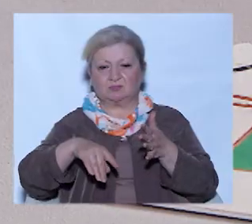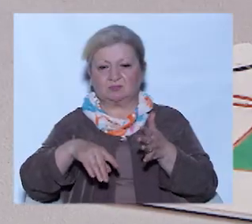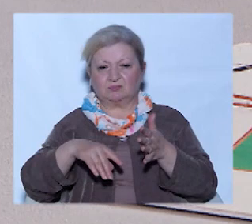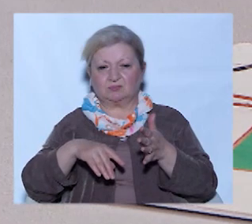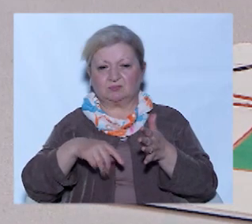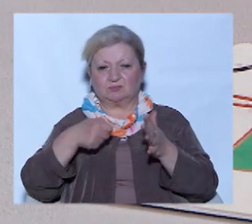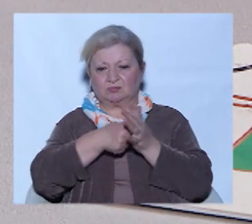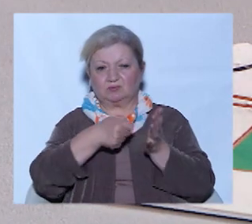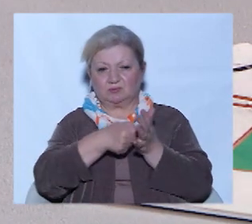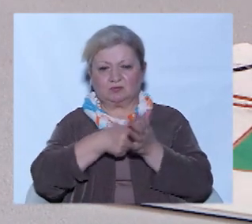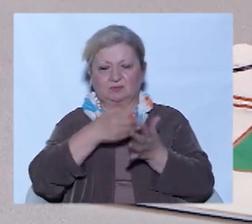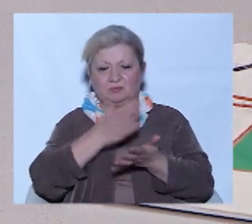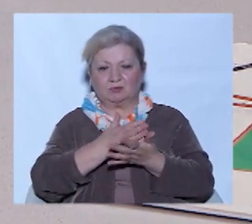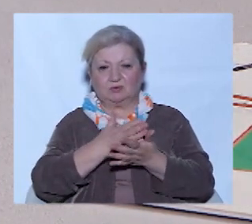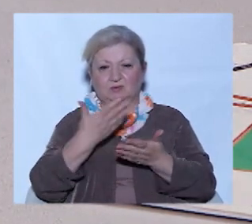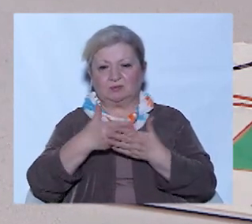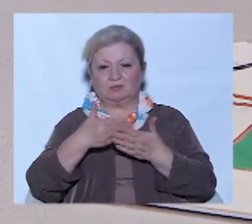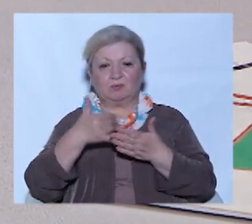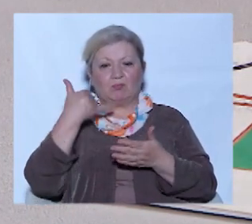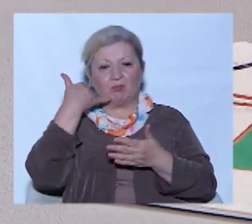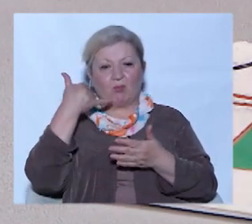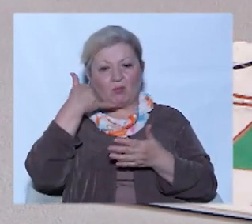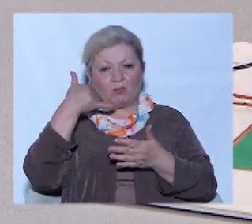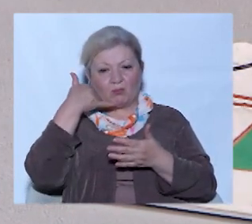დატენვა ჩვენი მობილური